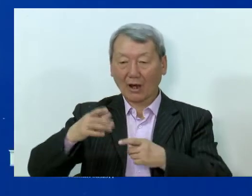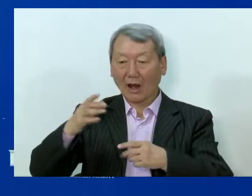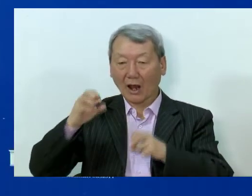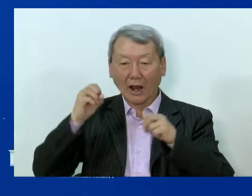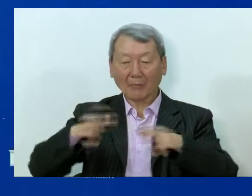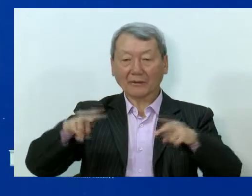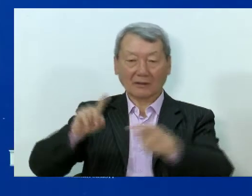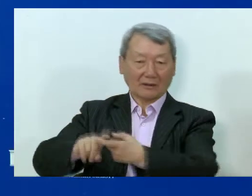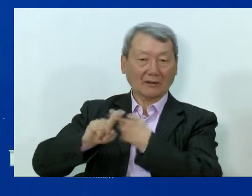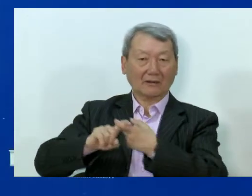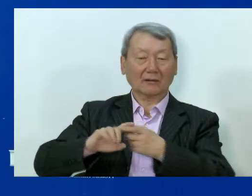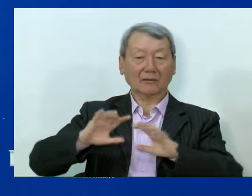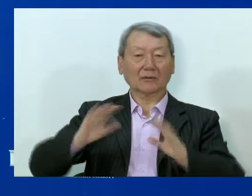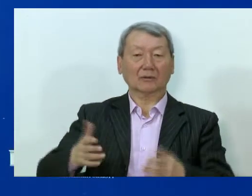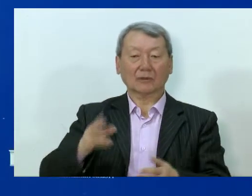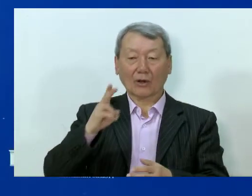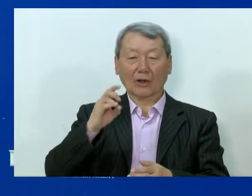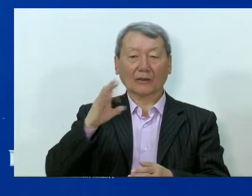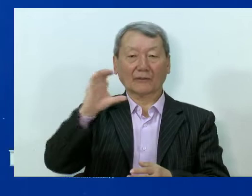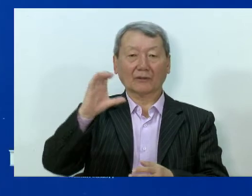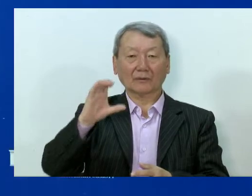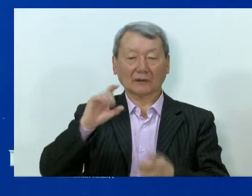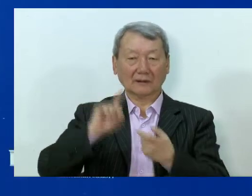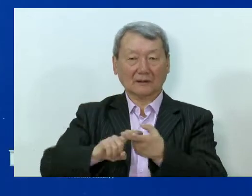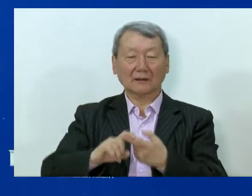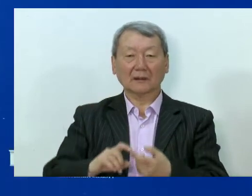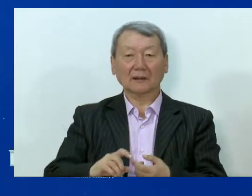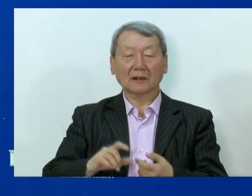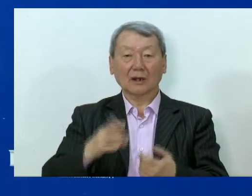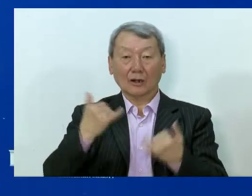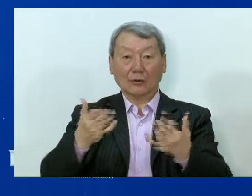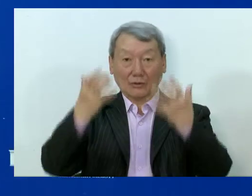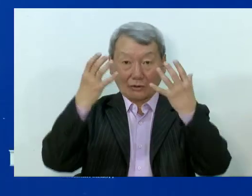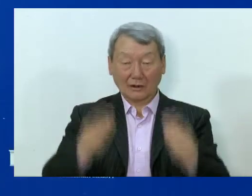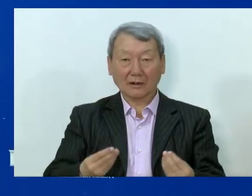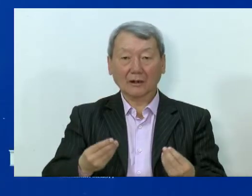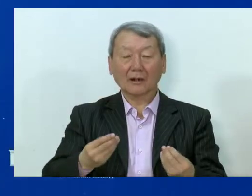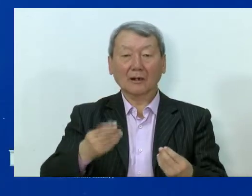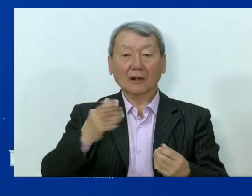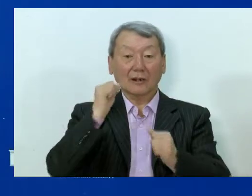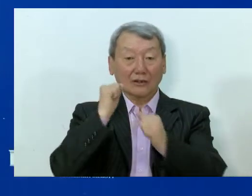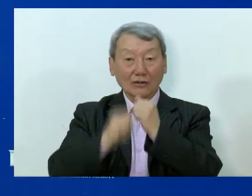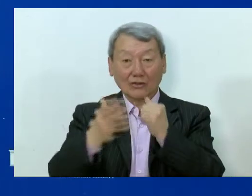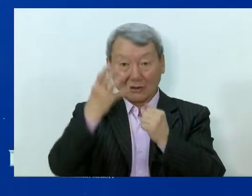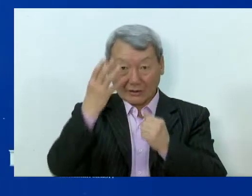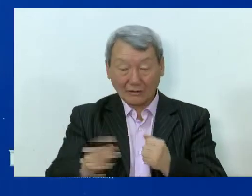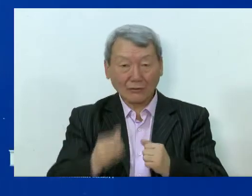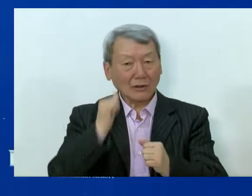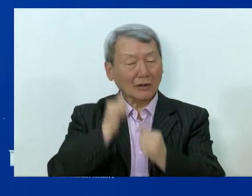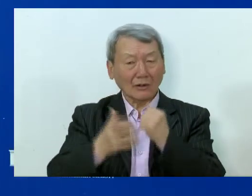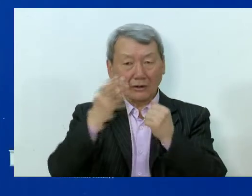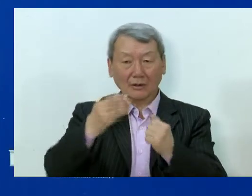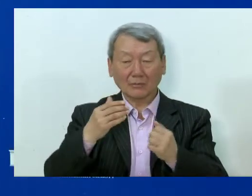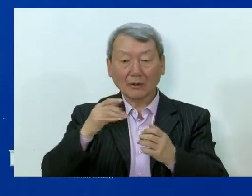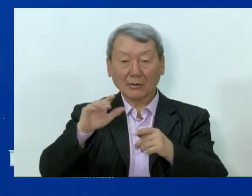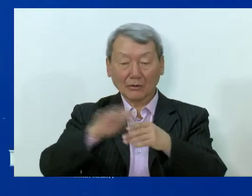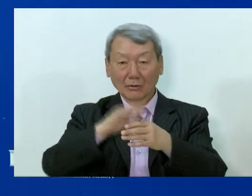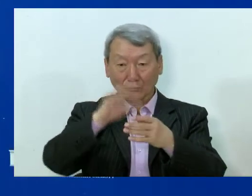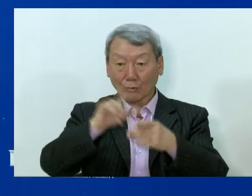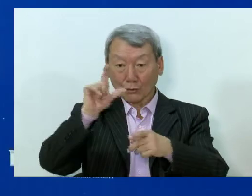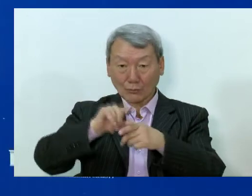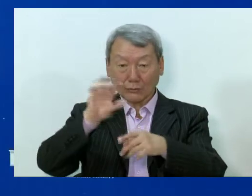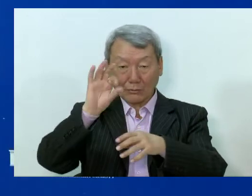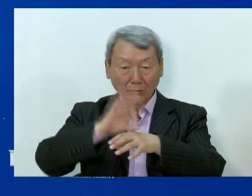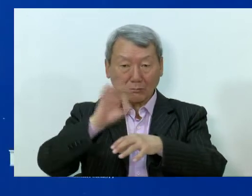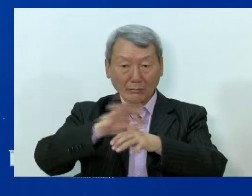опасности заразиться коронавирусной инфекцией на сегодняшний день ежедневно ежедневно пополняется список заразишься